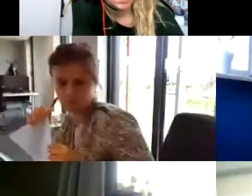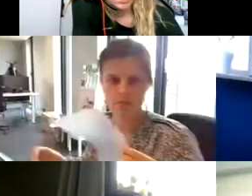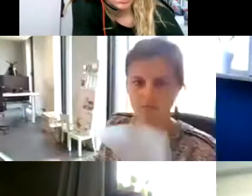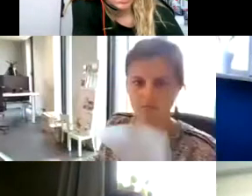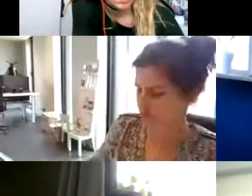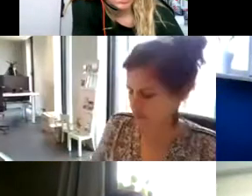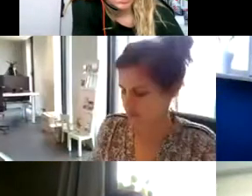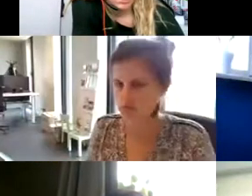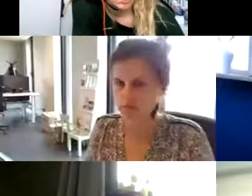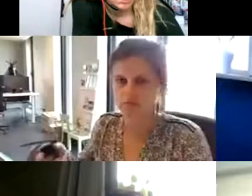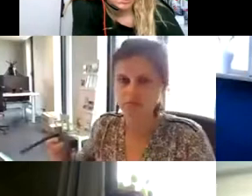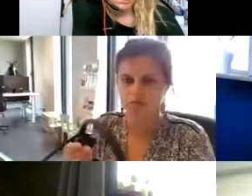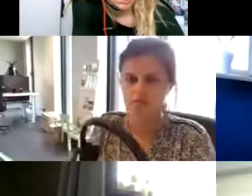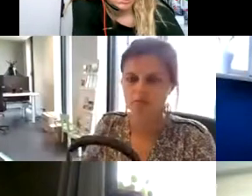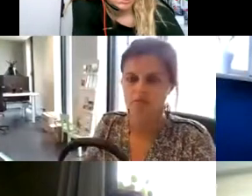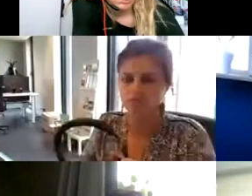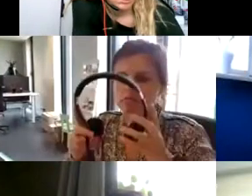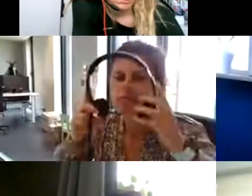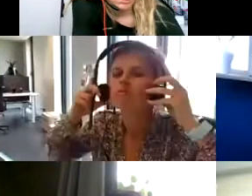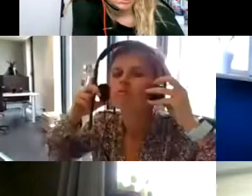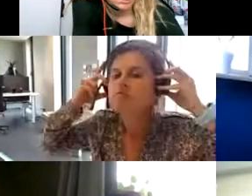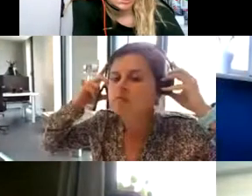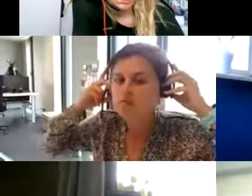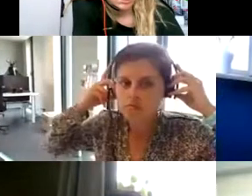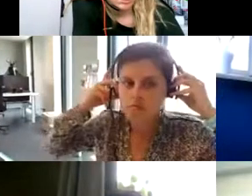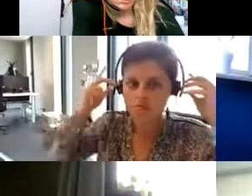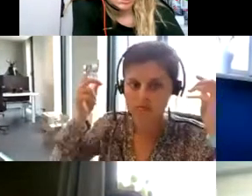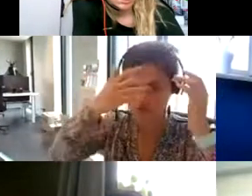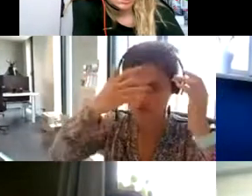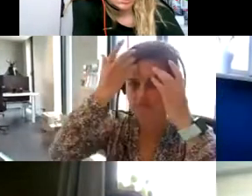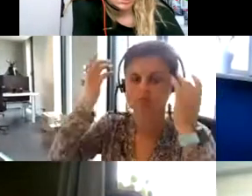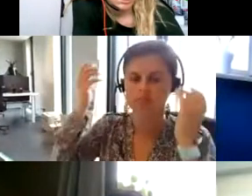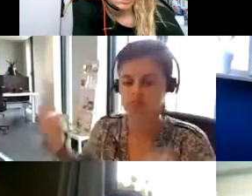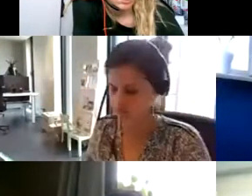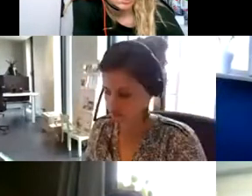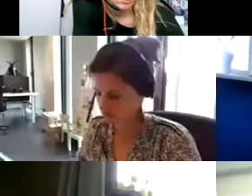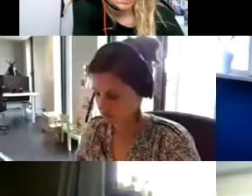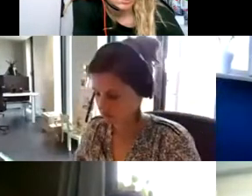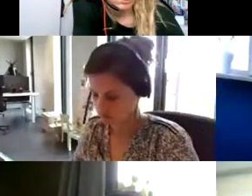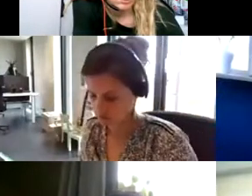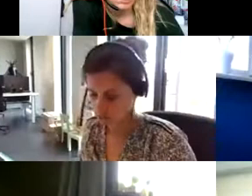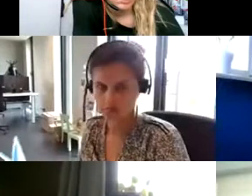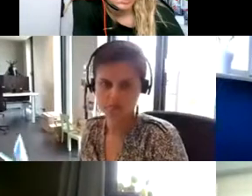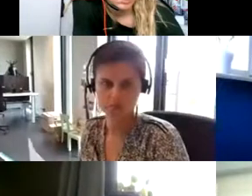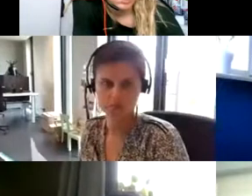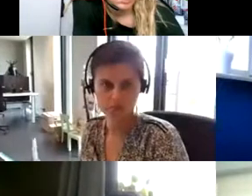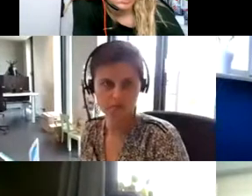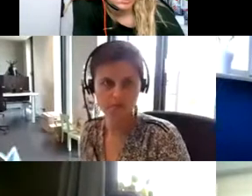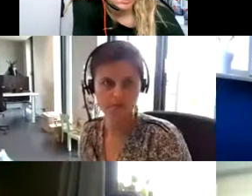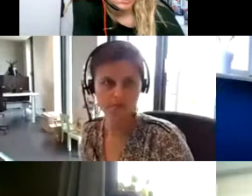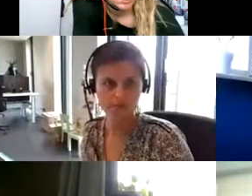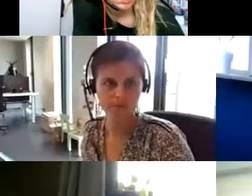met een bepaalde groep animatoren te zetten en dan de week daarna met een andere groep te langzaam maar per week samen.